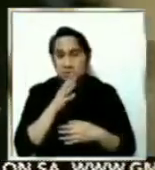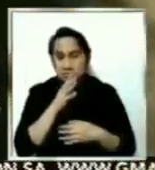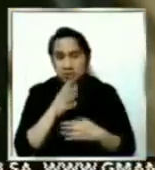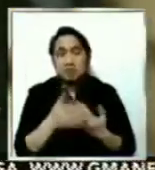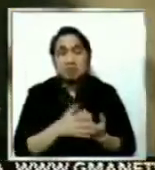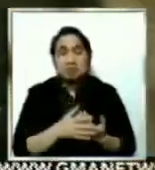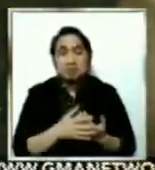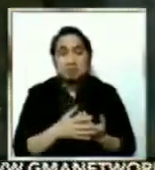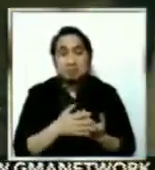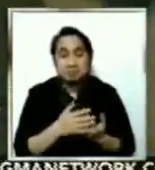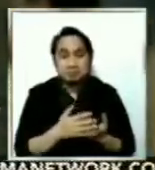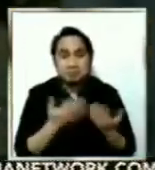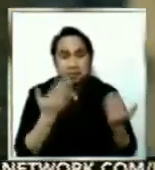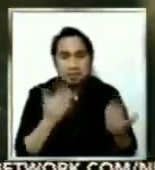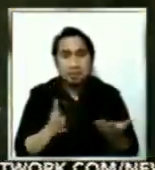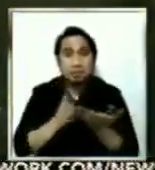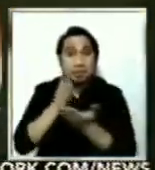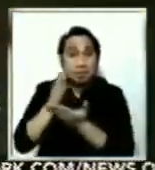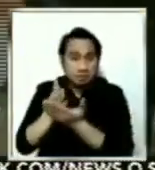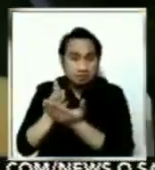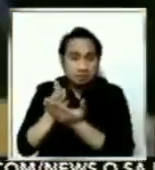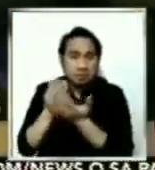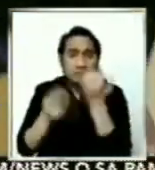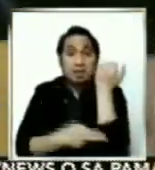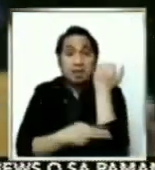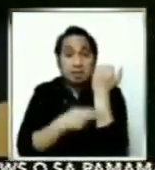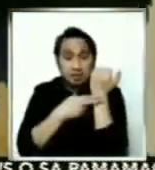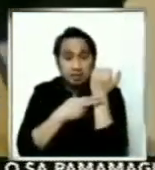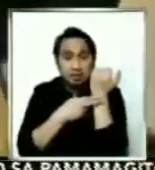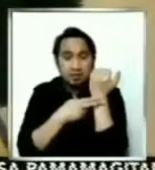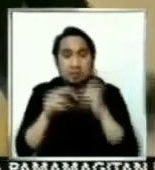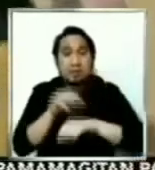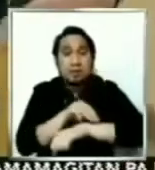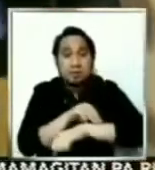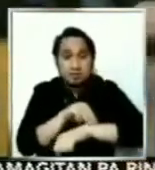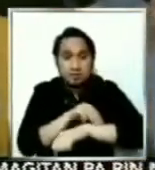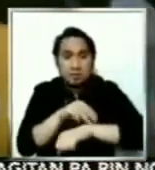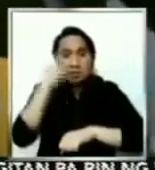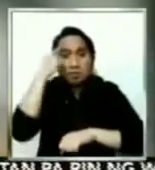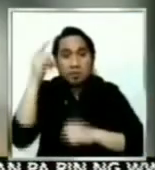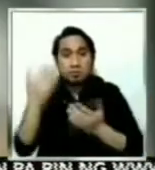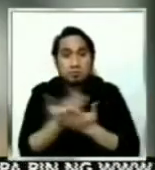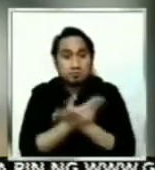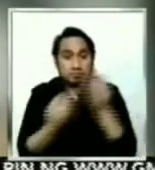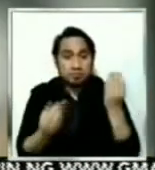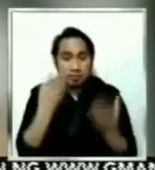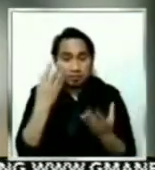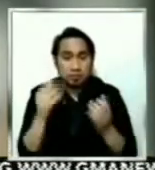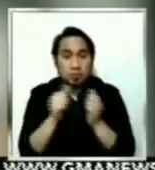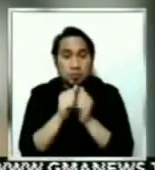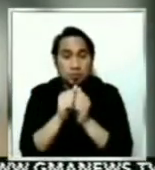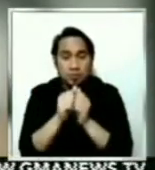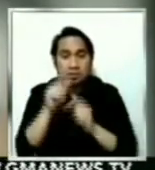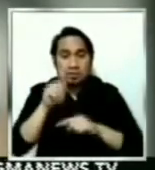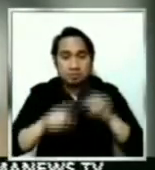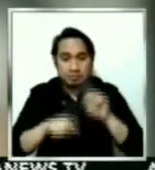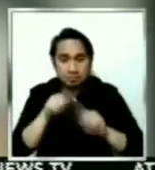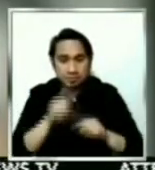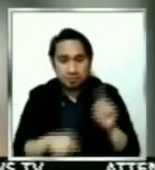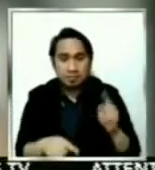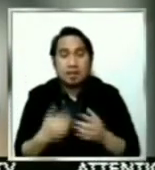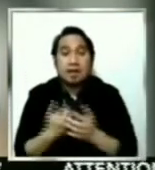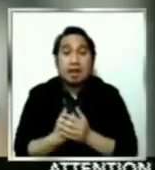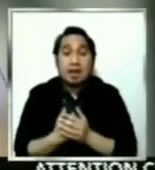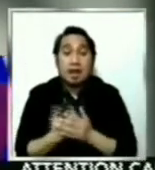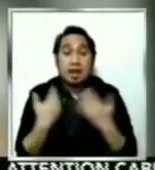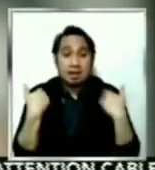na magche-check-in sa isang hotel sa Makati para doon salubungin ang bagong taon kasama ang ilang kaibigan. Nag-video call pa raw si Christine